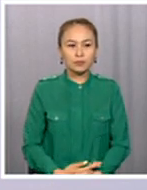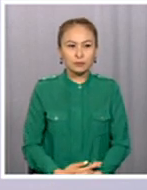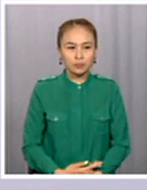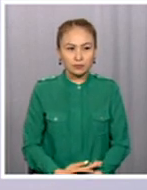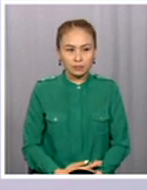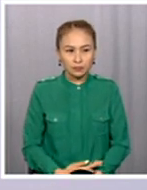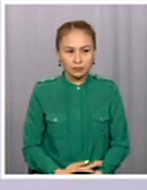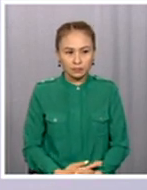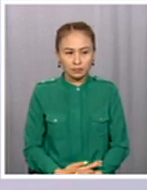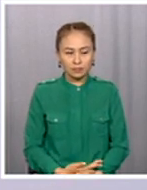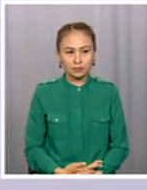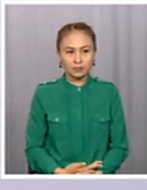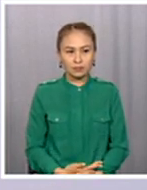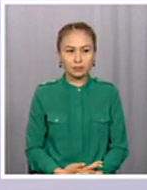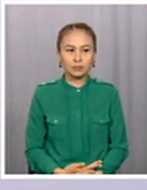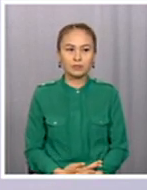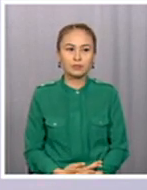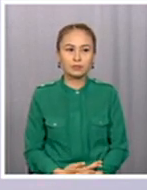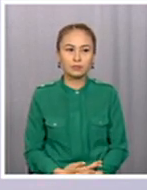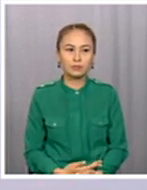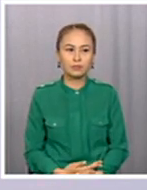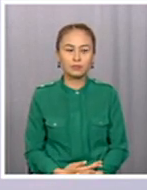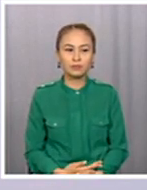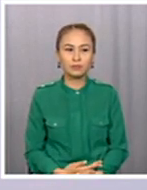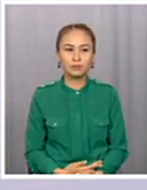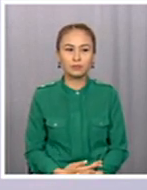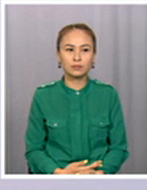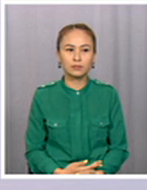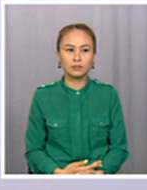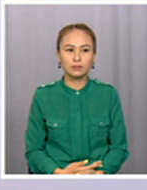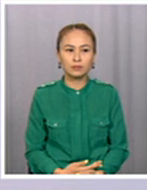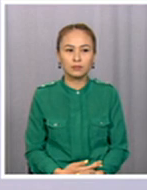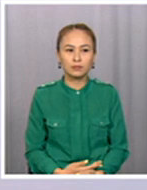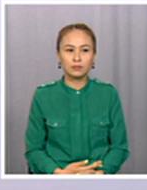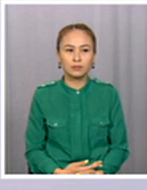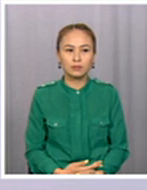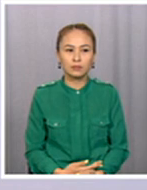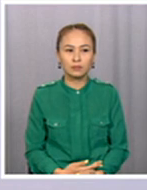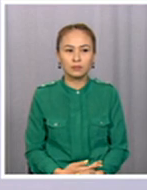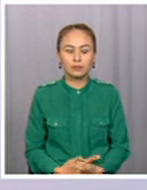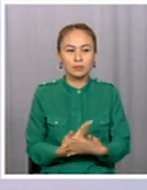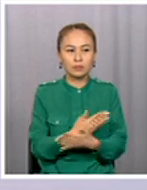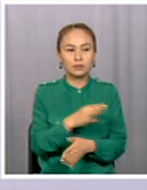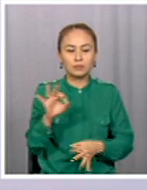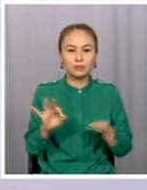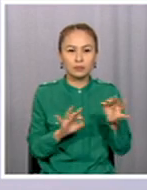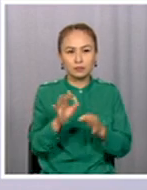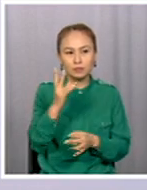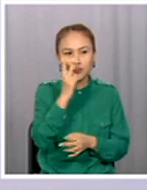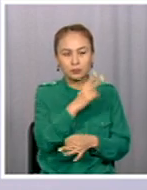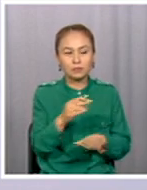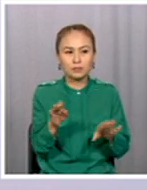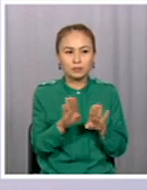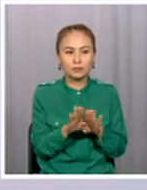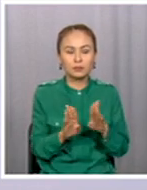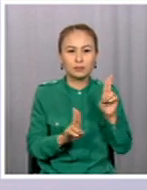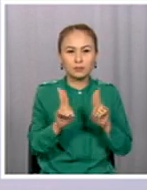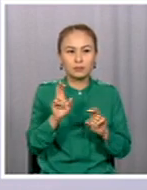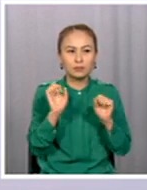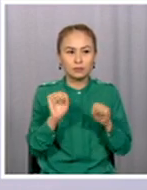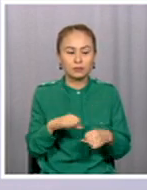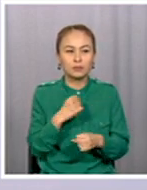қояйық, 5 және 4 алған оқушылар. Енді балар осы диаграммаға қарап, біз тағы да мұндай тұжырым жасай